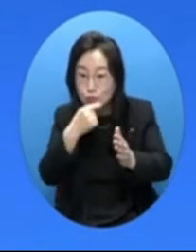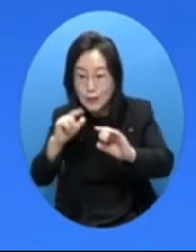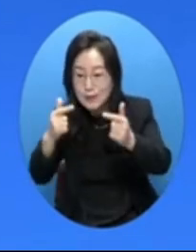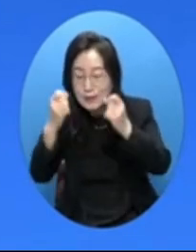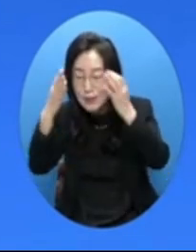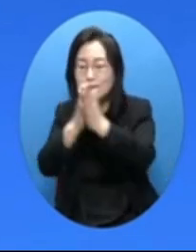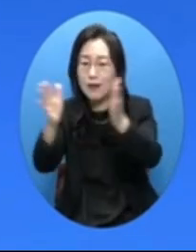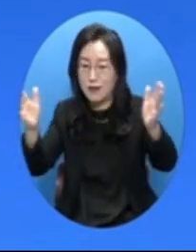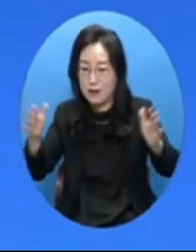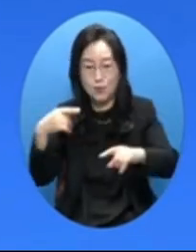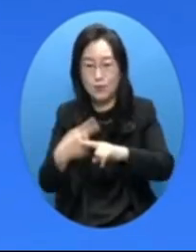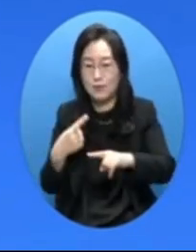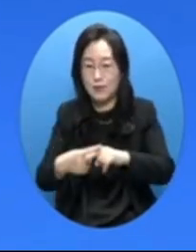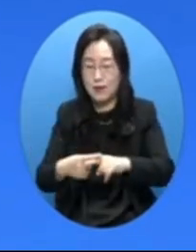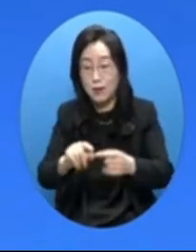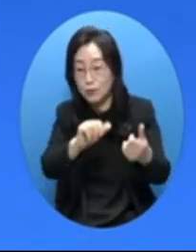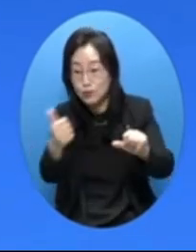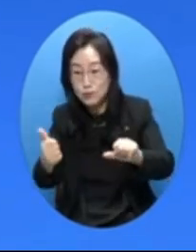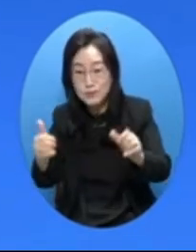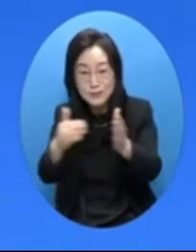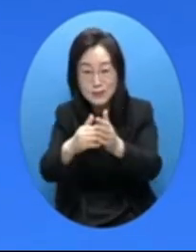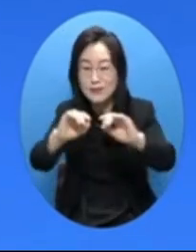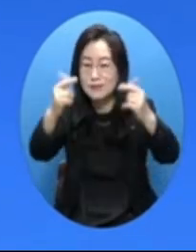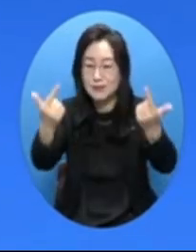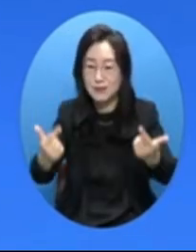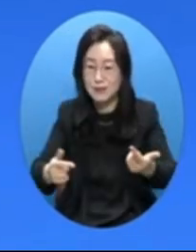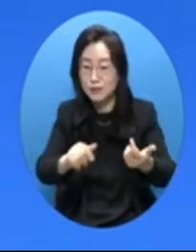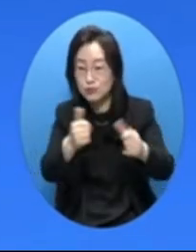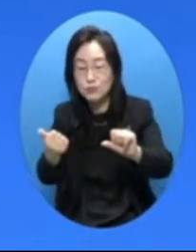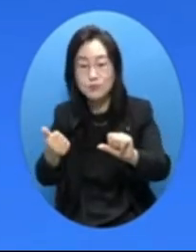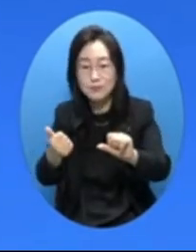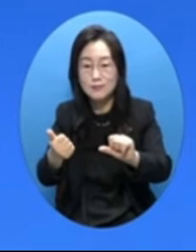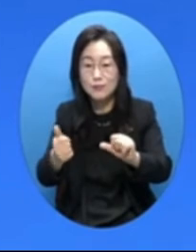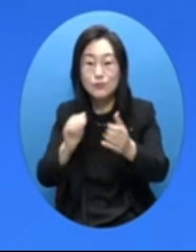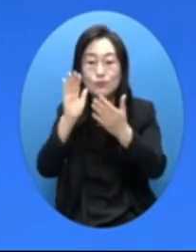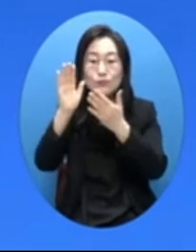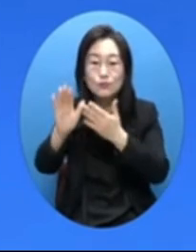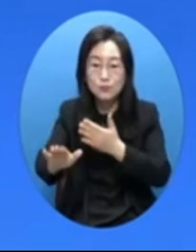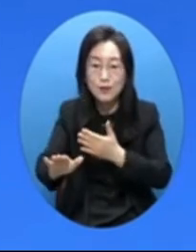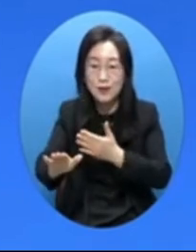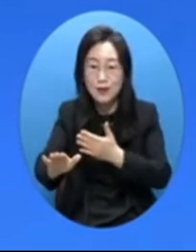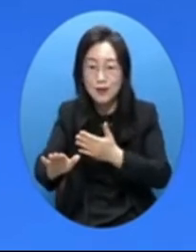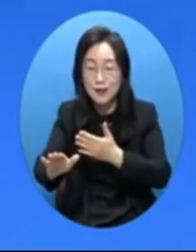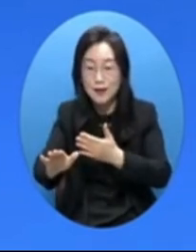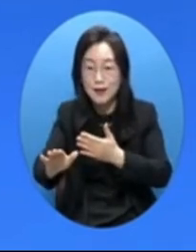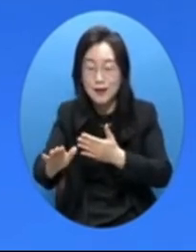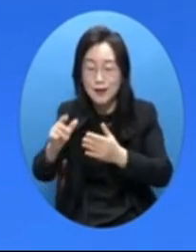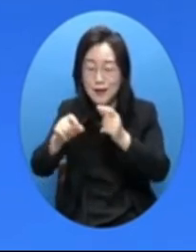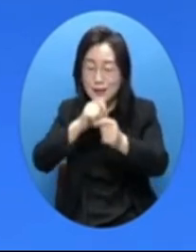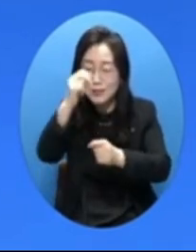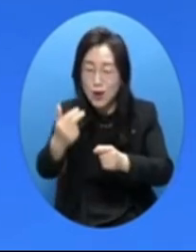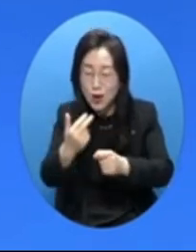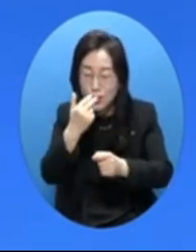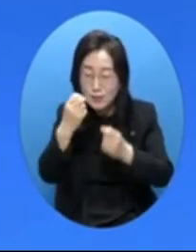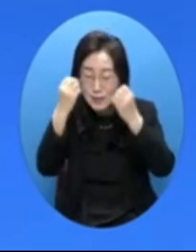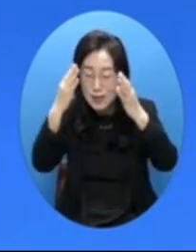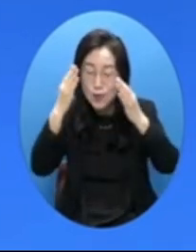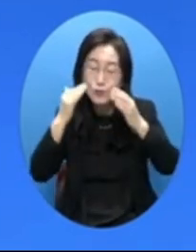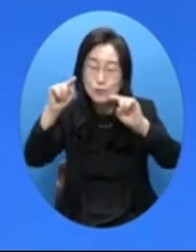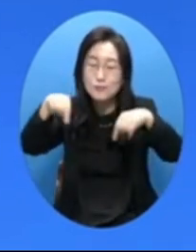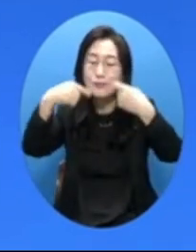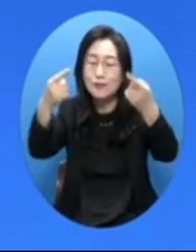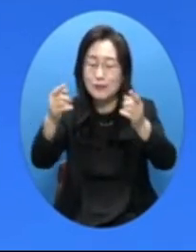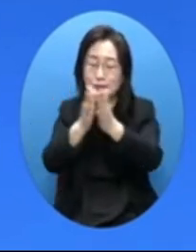그렇습니다 죽음도 마찬가지입니다 죽음으로 끝나는 것이 아니라 죽음의 그때를 맞이할 때 영생의 새 삶이 시작되는